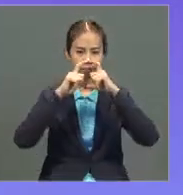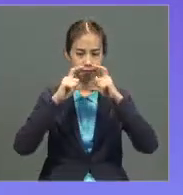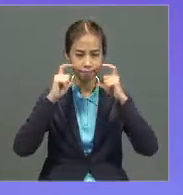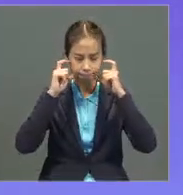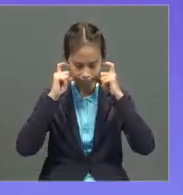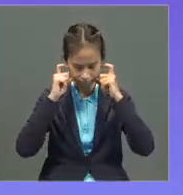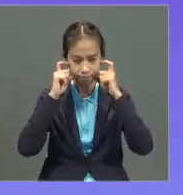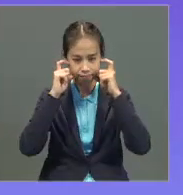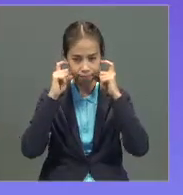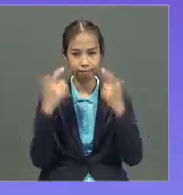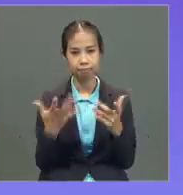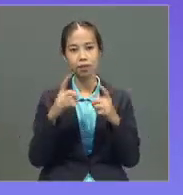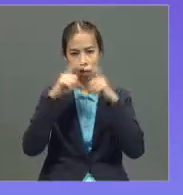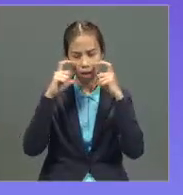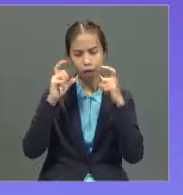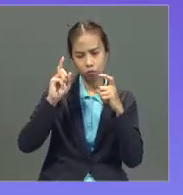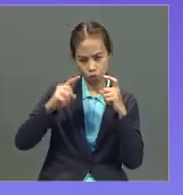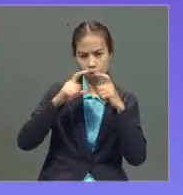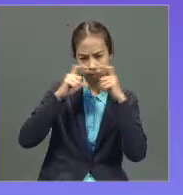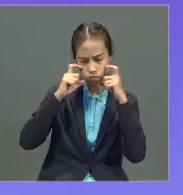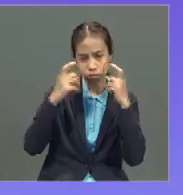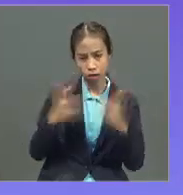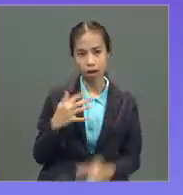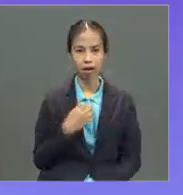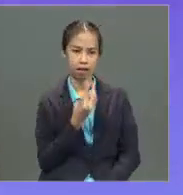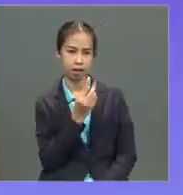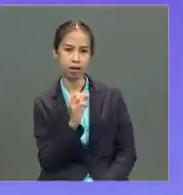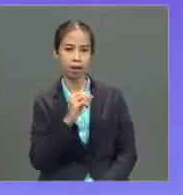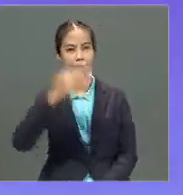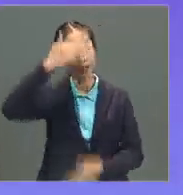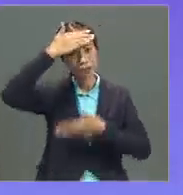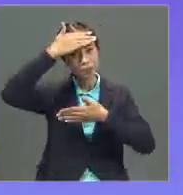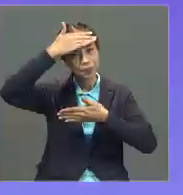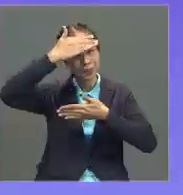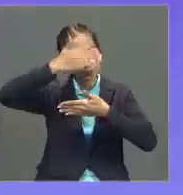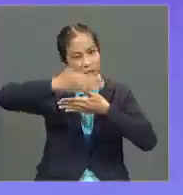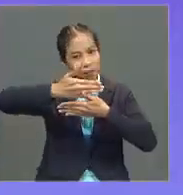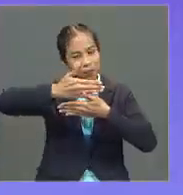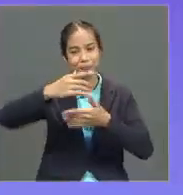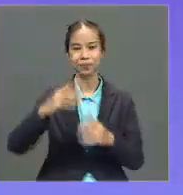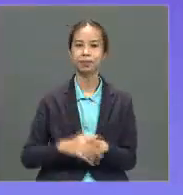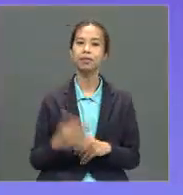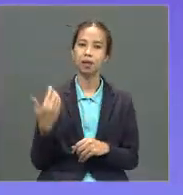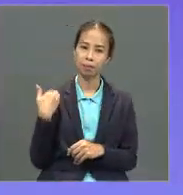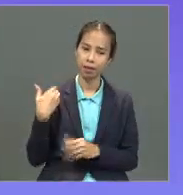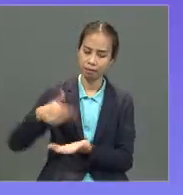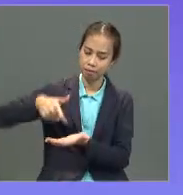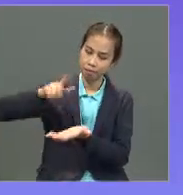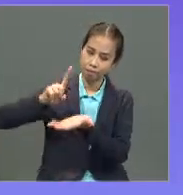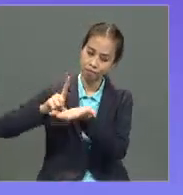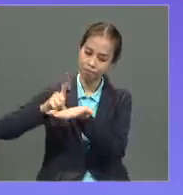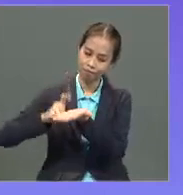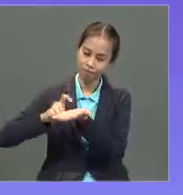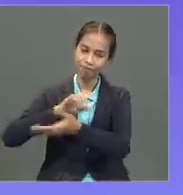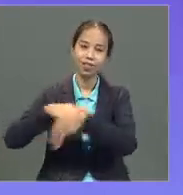ไม่ว่าจะเป็นหน้ากากอนามัยหรือว่าหน้ากากผ้าแล้วก็เห็นน้องๆหลายคนก็มีเฟซชิลหรือว่ามีอุปกรณ์เสริมต่างๆบางคนก็จะมีเป็นเจลแอลกอฮอล์ที่เป็นรูป